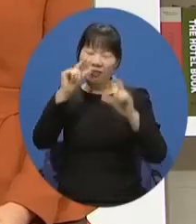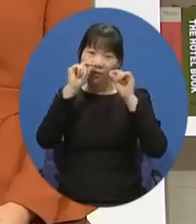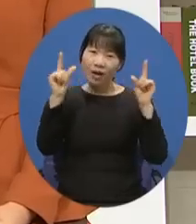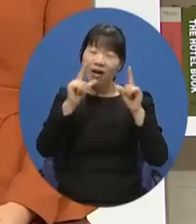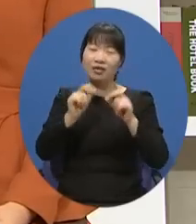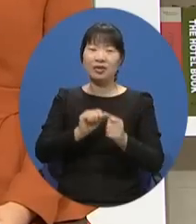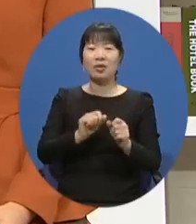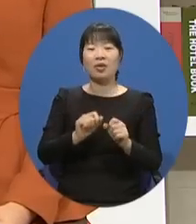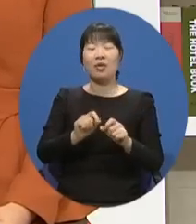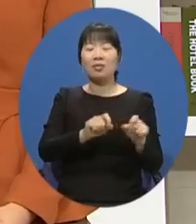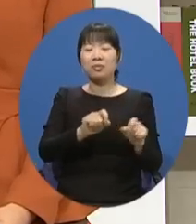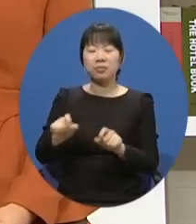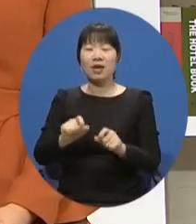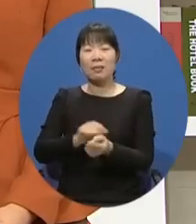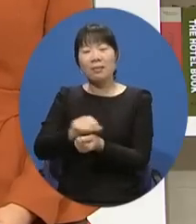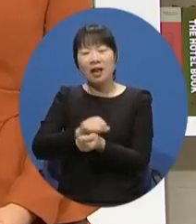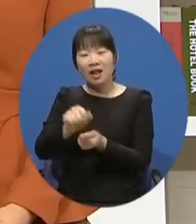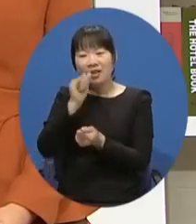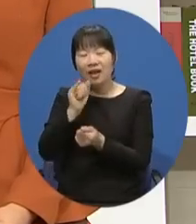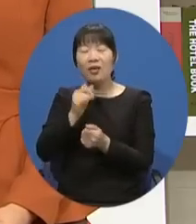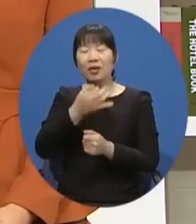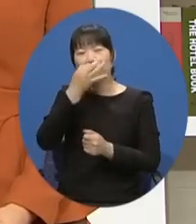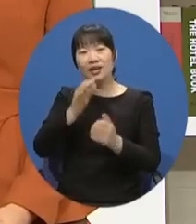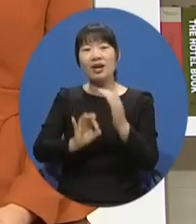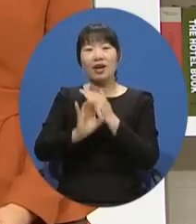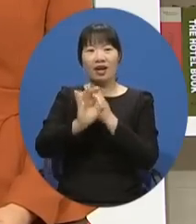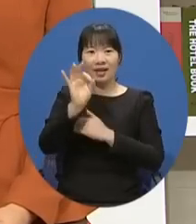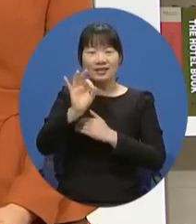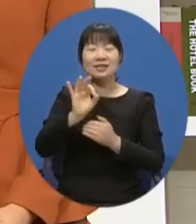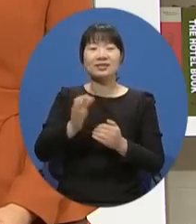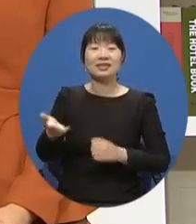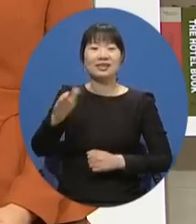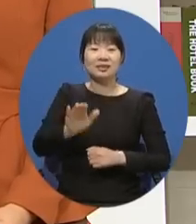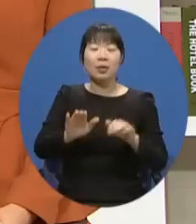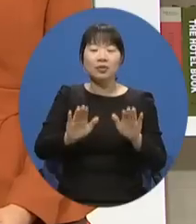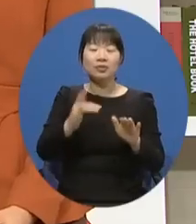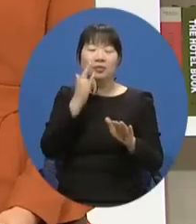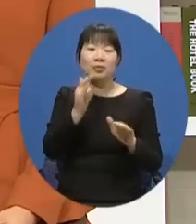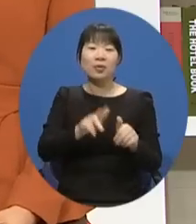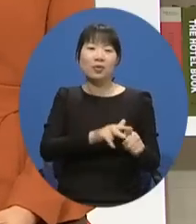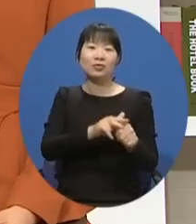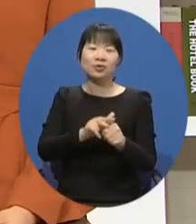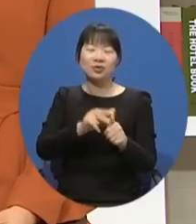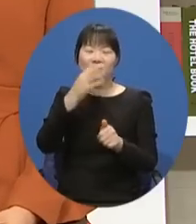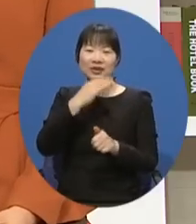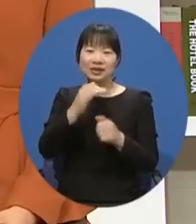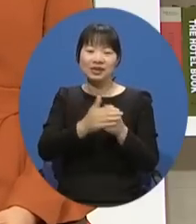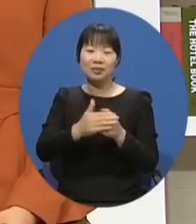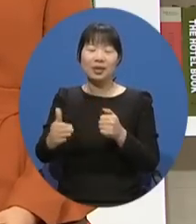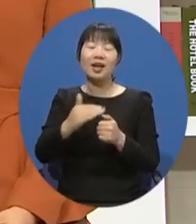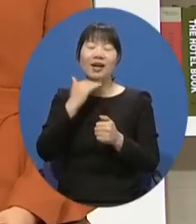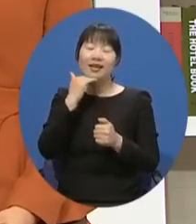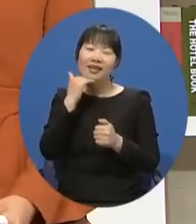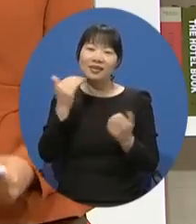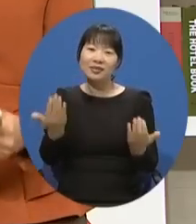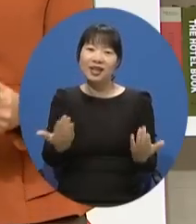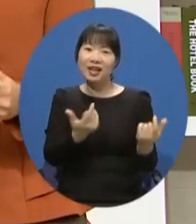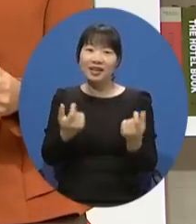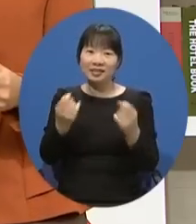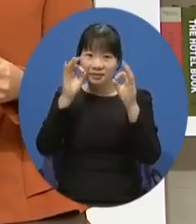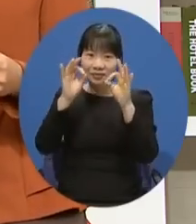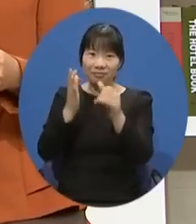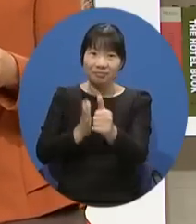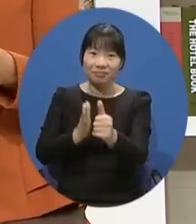월요일 아침입니다. 네. 그래도 부모 오늘도 알찬 소식으로 준비했으니까 네. 잠시 쉬시면서 함께 해주세요. 네.